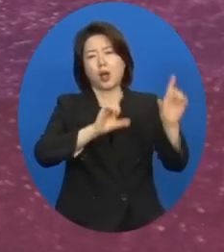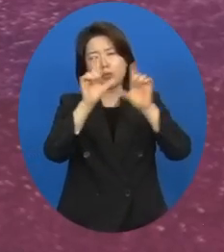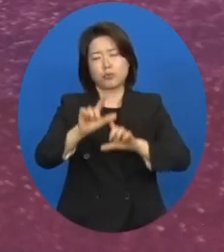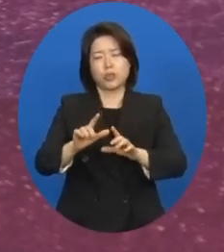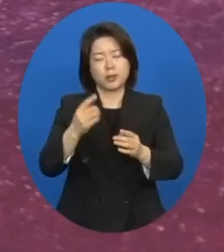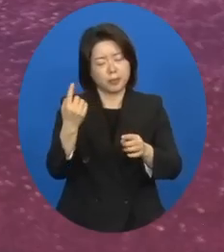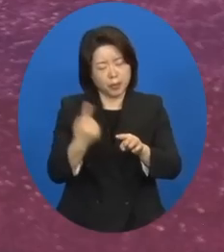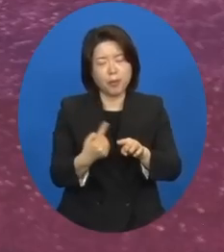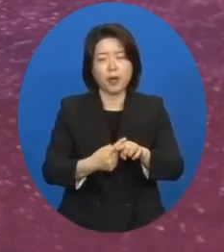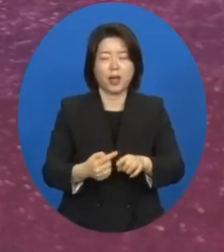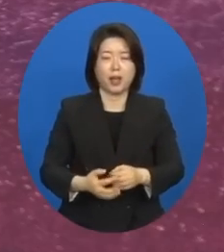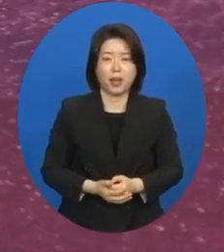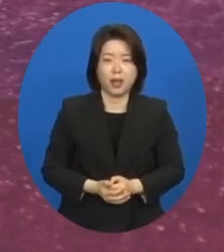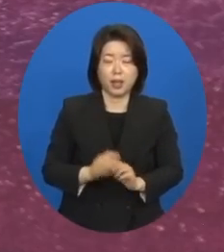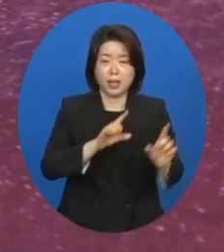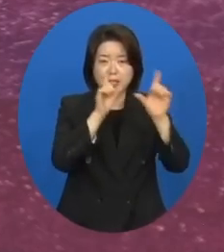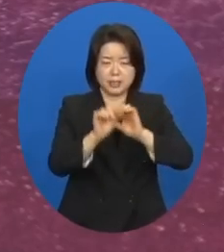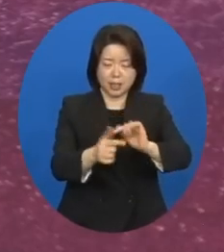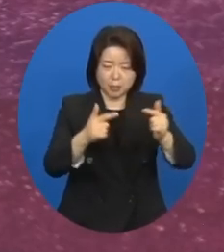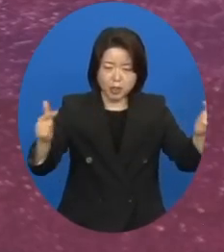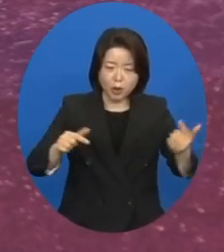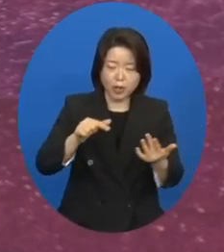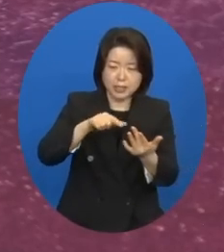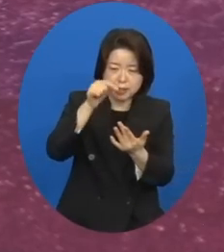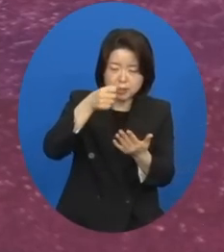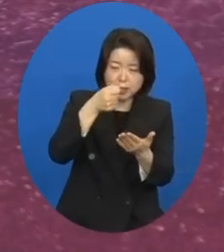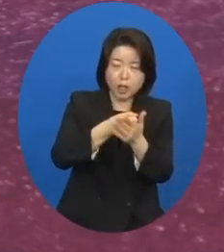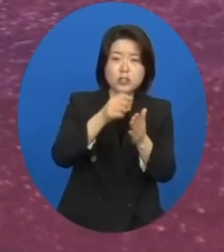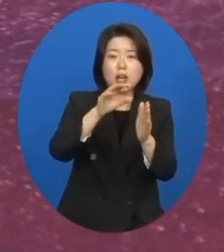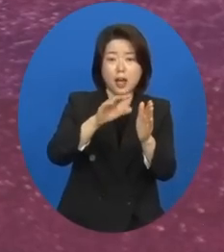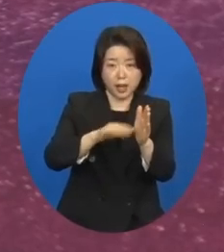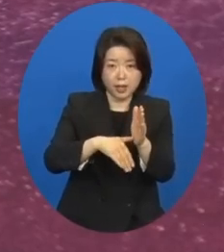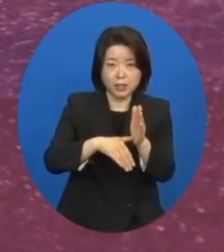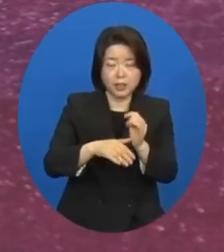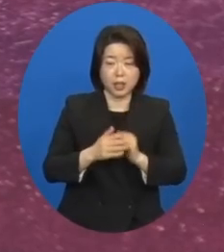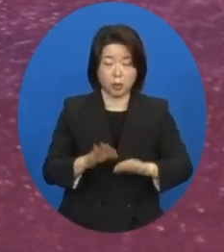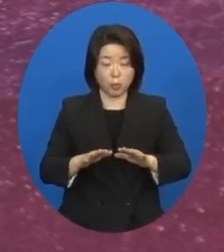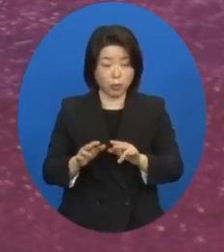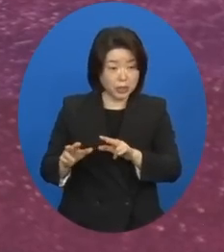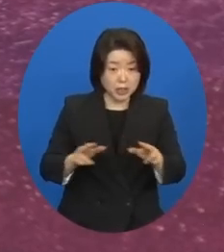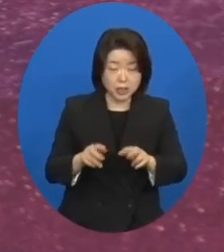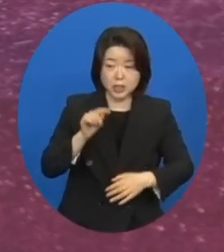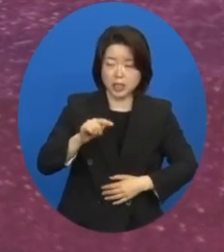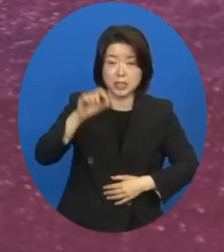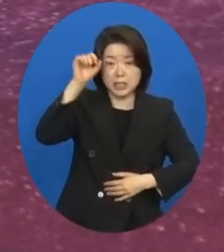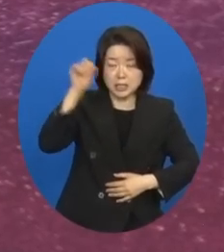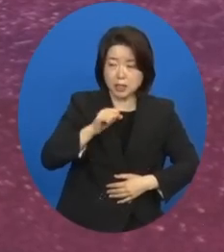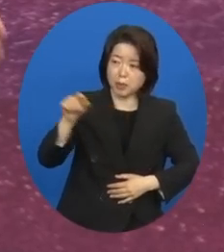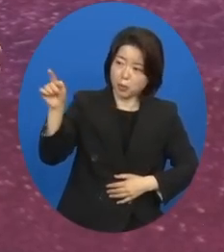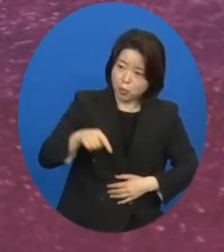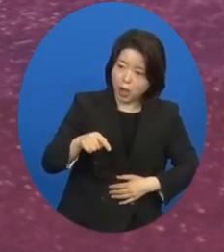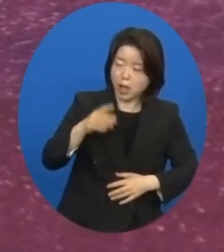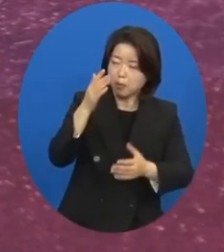했어요. 삶의 무수한 선택지 앞에서 오늘 당장 이 새벽에